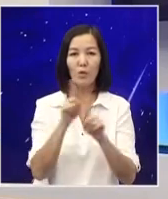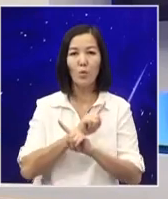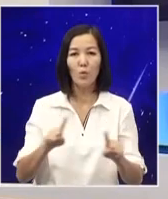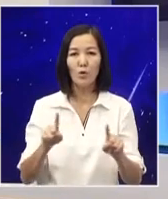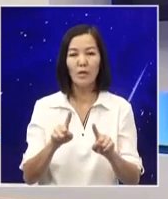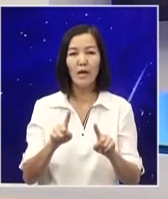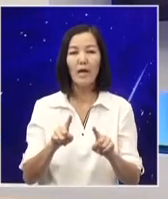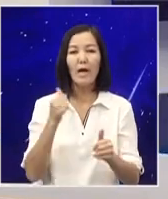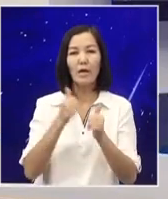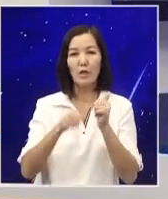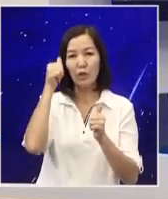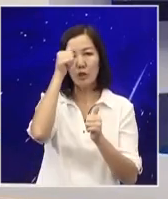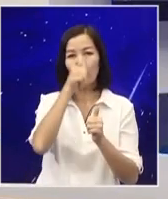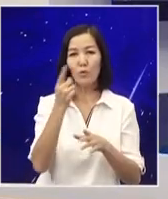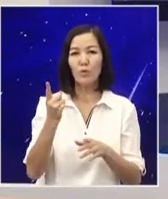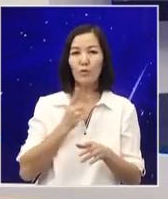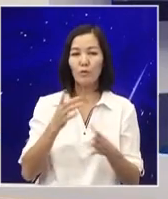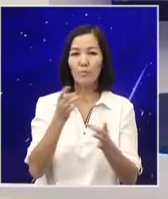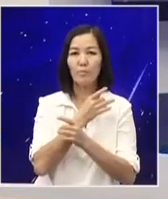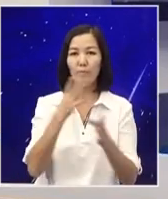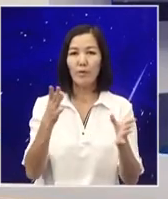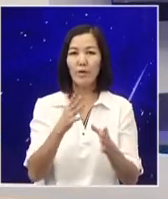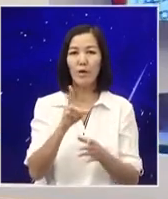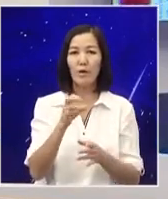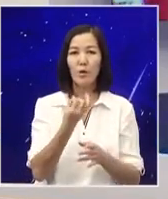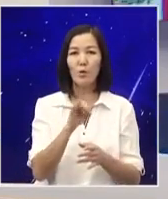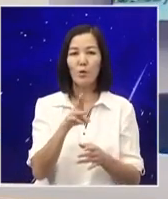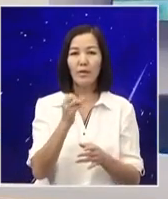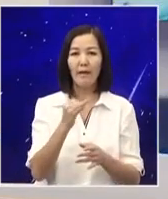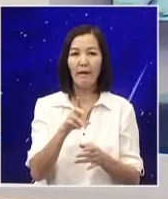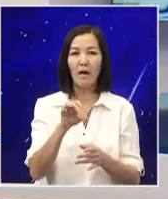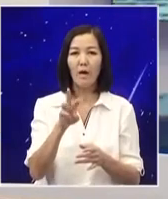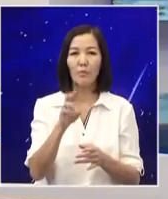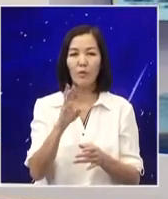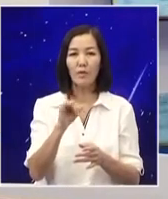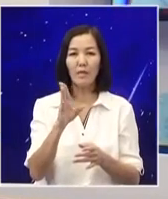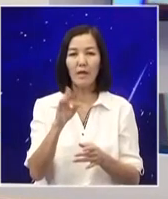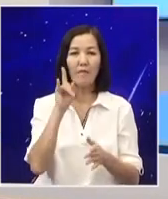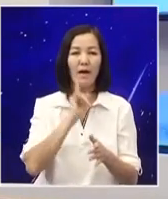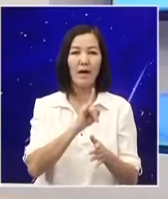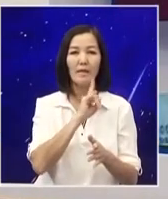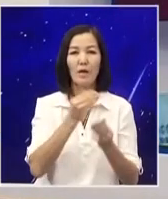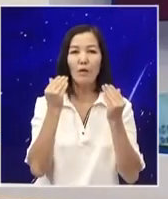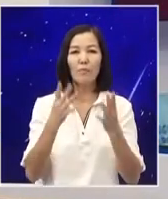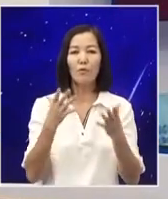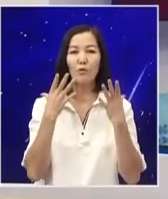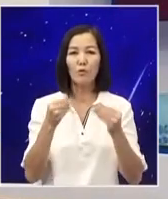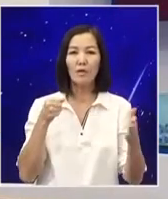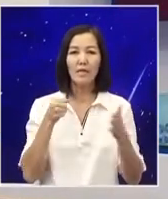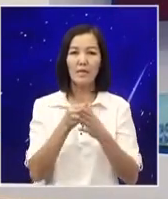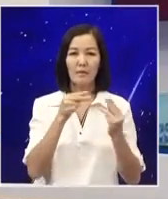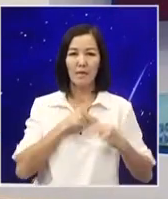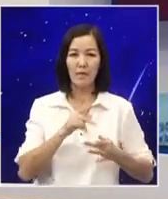Жыл сайын асыға тосып төл мейрамын тойлайтының бірі Күлтай Қабдолданова көксулығына әлі күнге жазбай тынымды